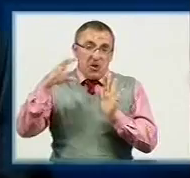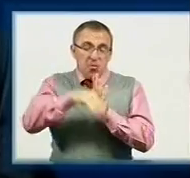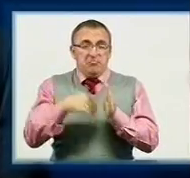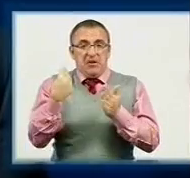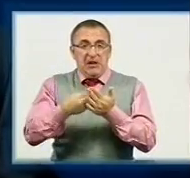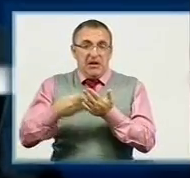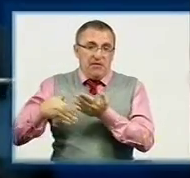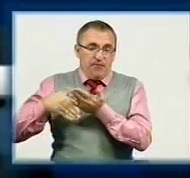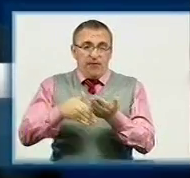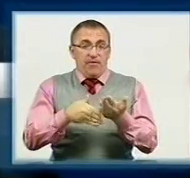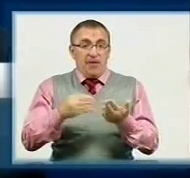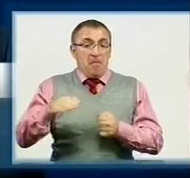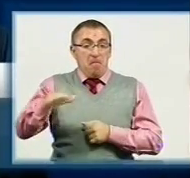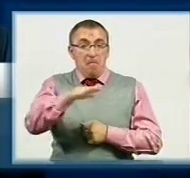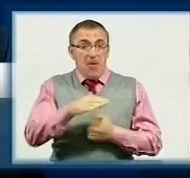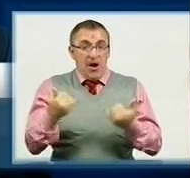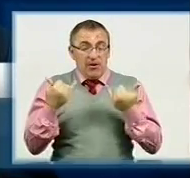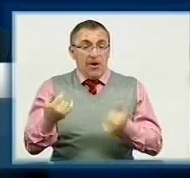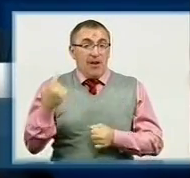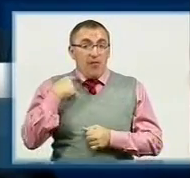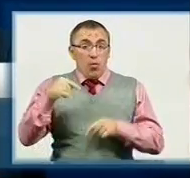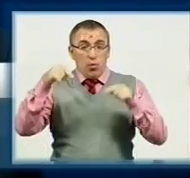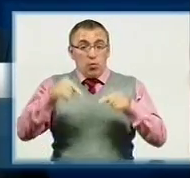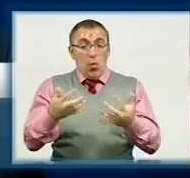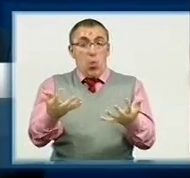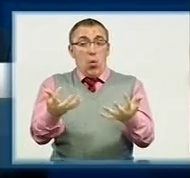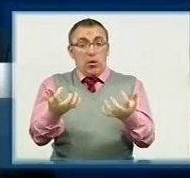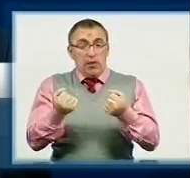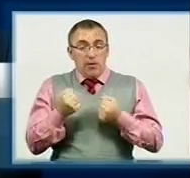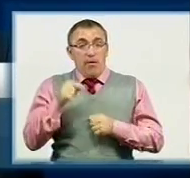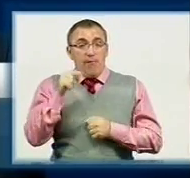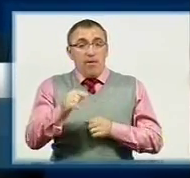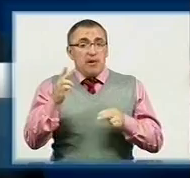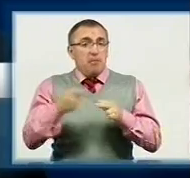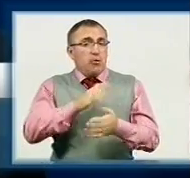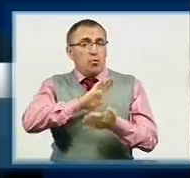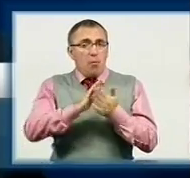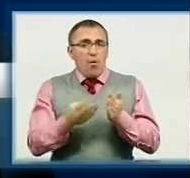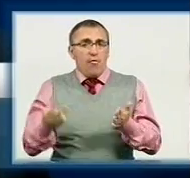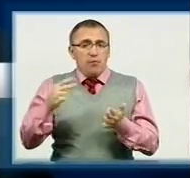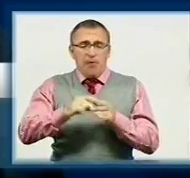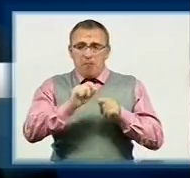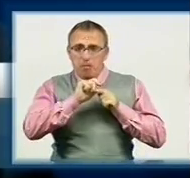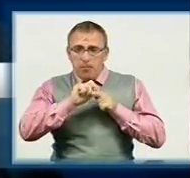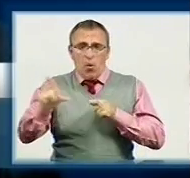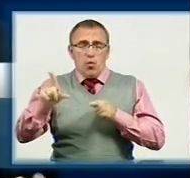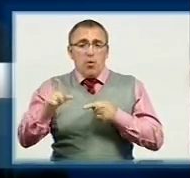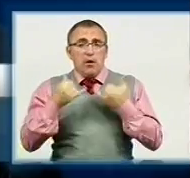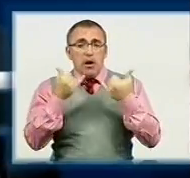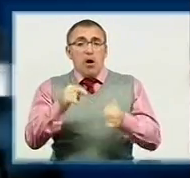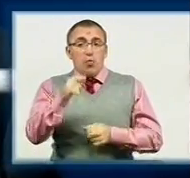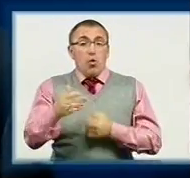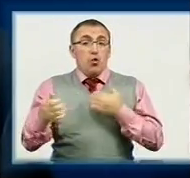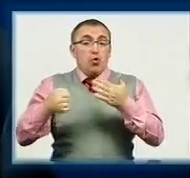інвесторів. Цей майданчик, який сьогодні Кіровоградщина тут отримала, він безумовно стане поштовхом для того, щоб до